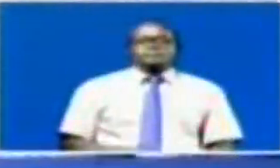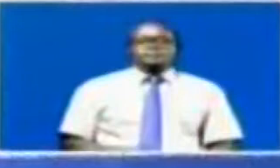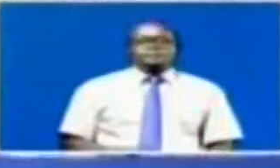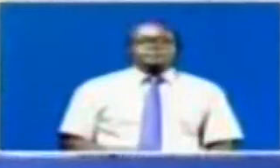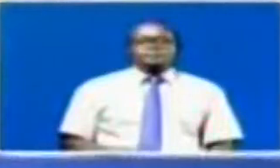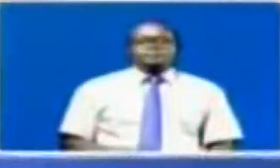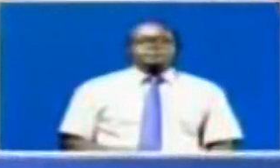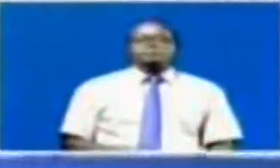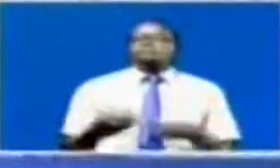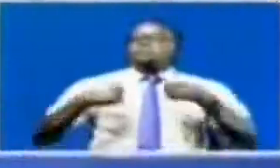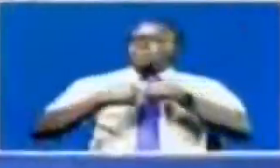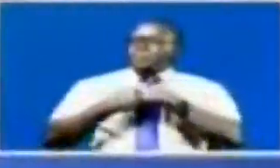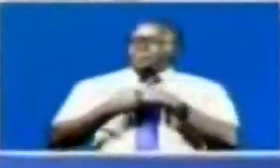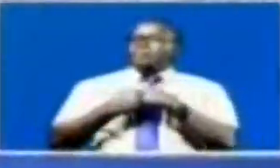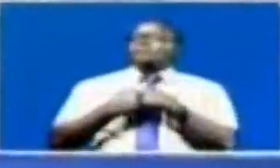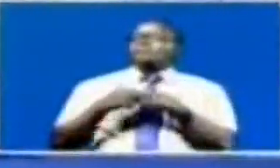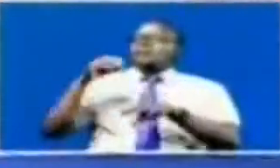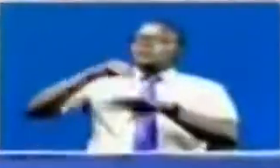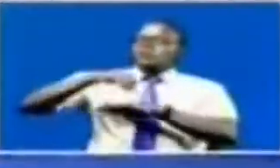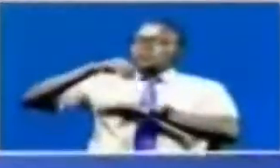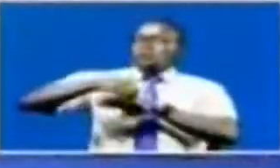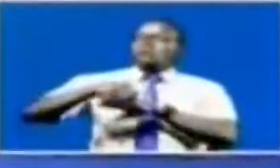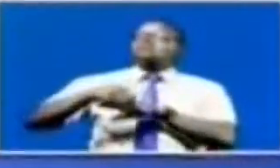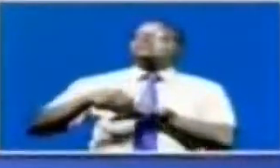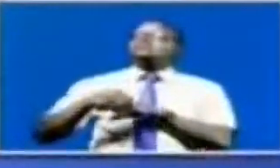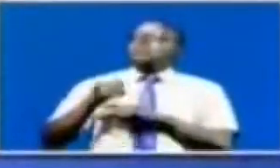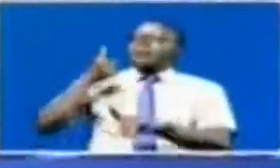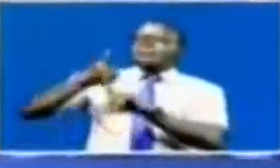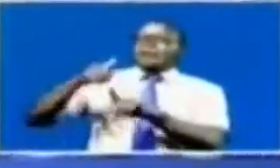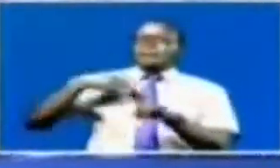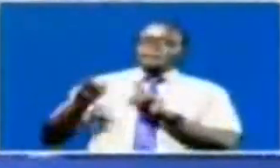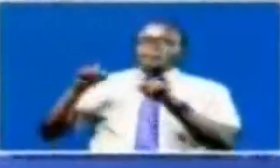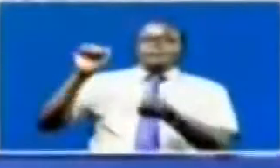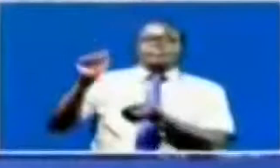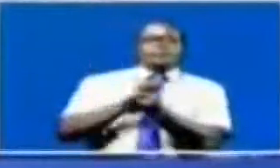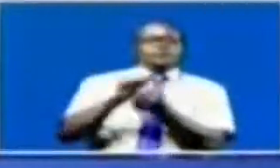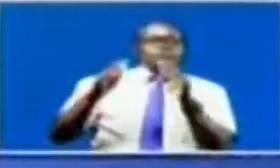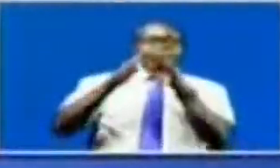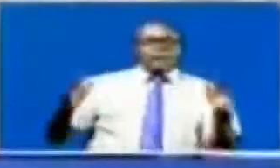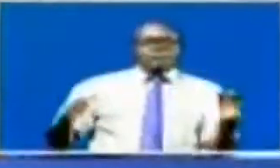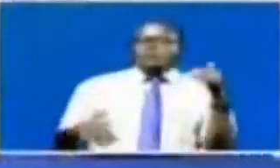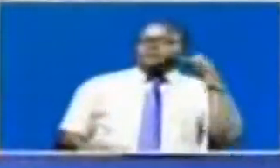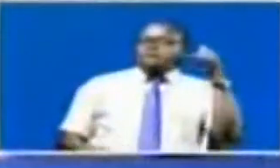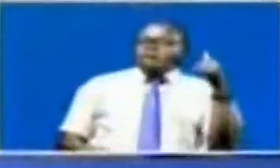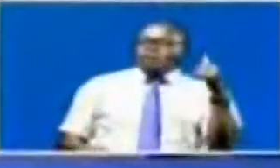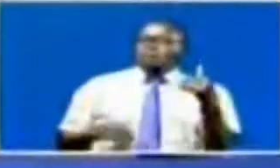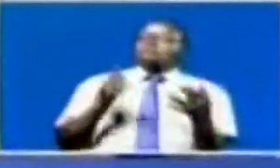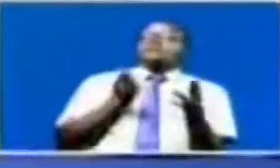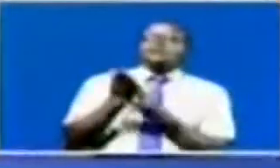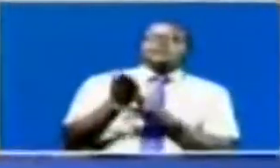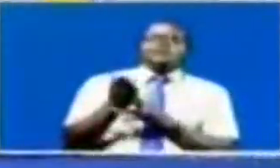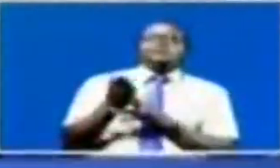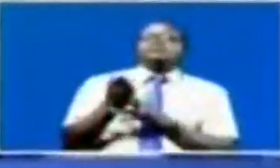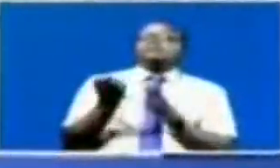Na ikawa nipata shika ya aina yake Sonko akiwavaa wabomoaji mzima mzima. Mazungumzo ya simu yanayoaminika kuwa baina ya Sonko